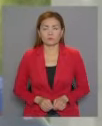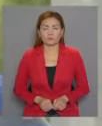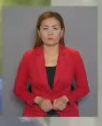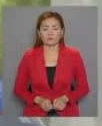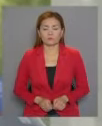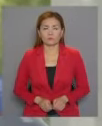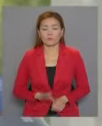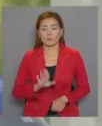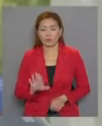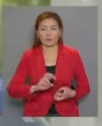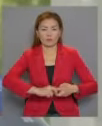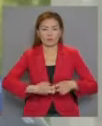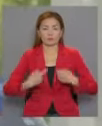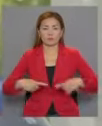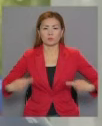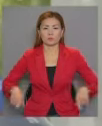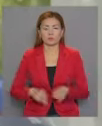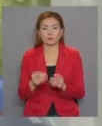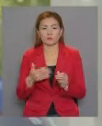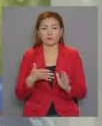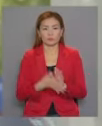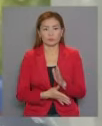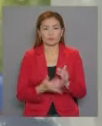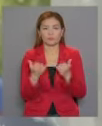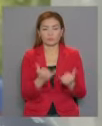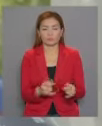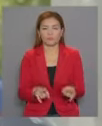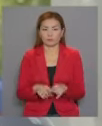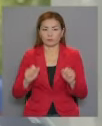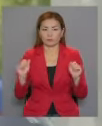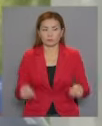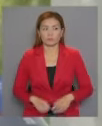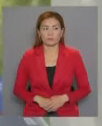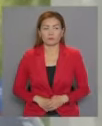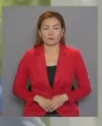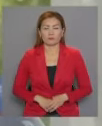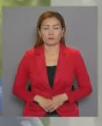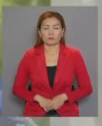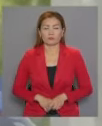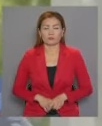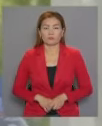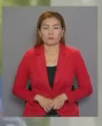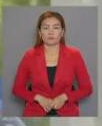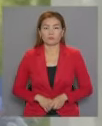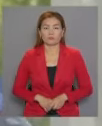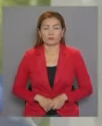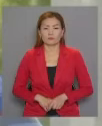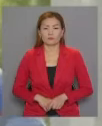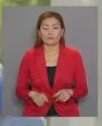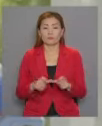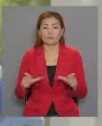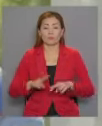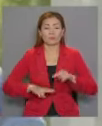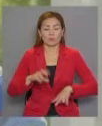емес, дегенмен оларды елеп ескерудің бір жақсы нысан тек бір ескерткіш сала беру емес қой. Бір мектептер